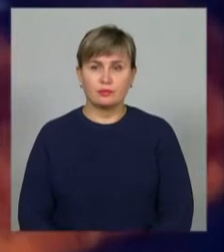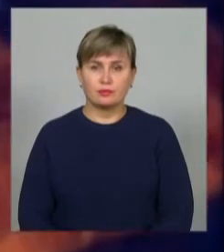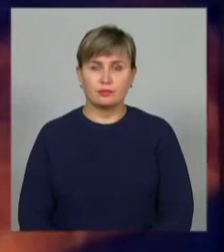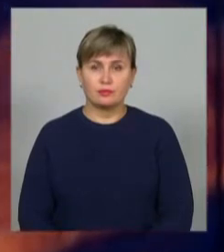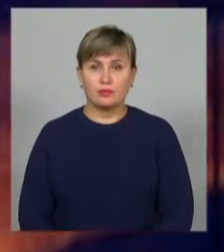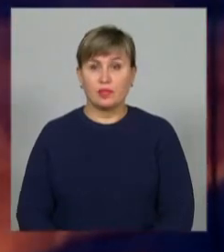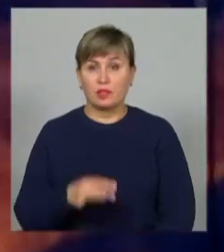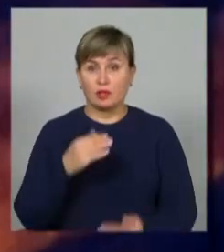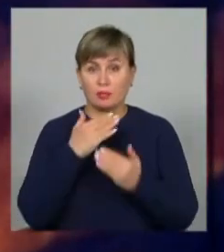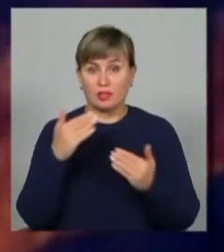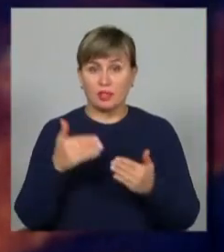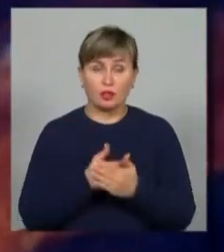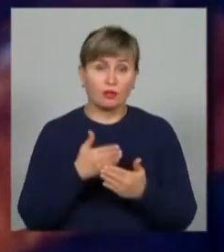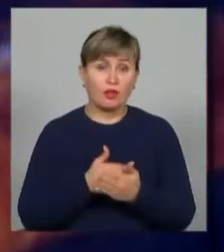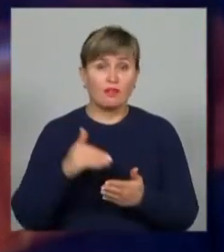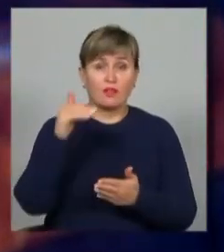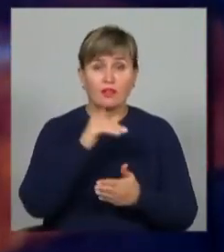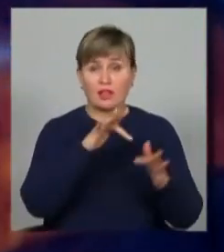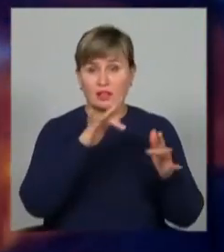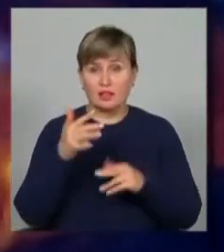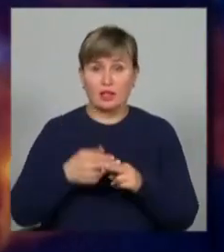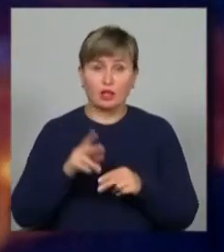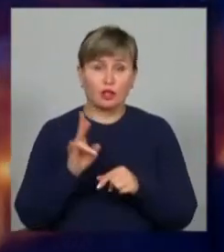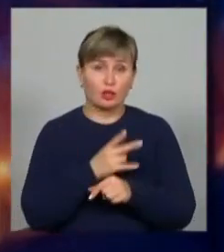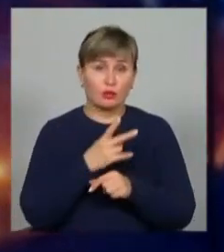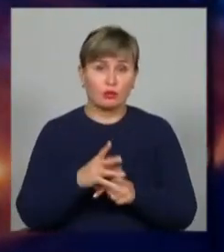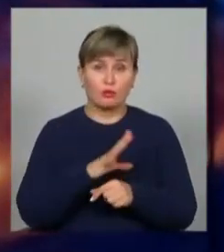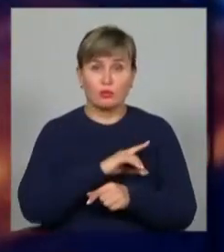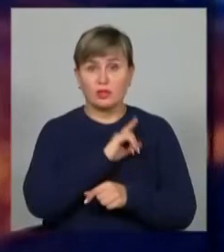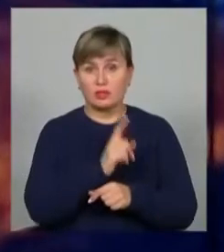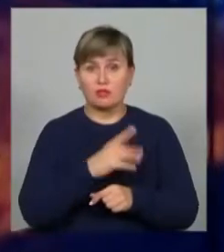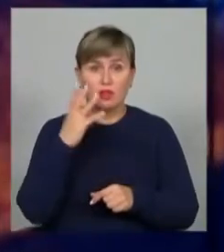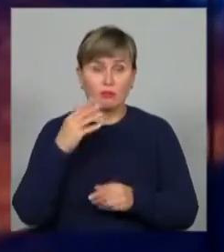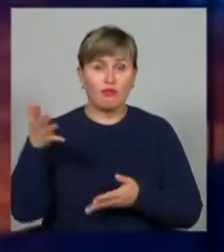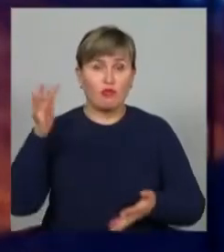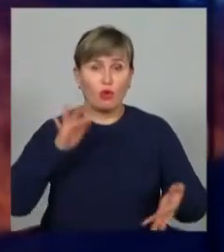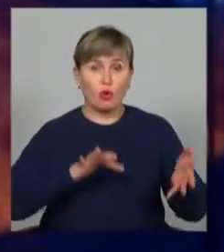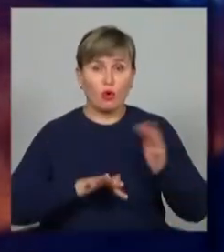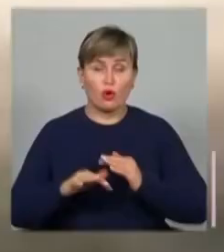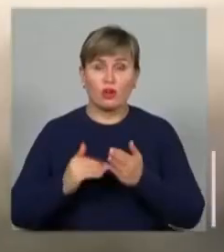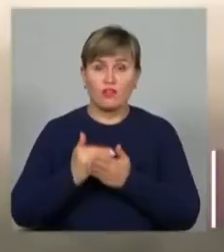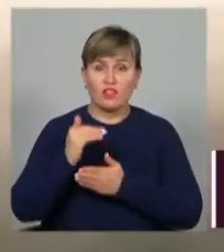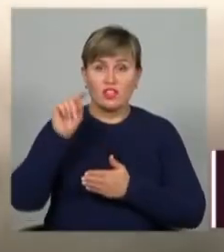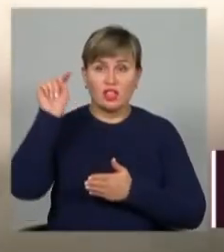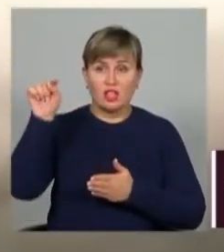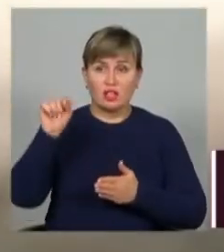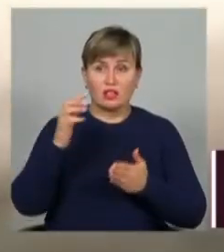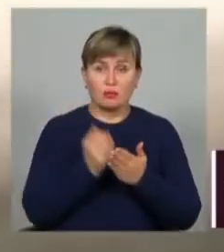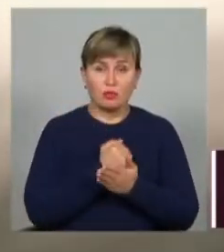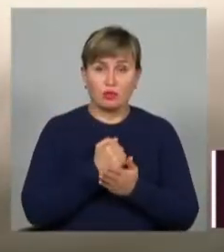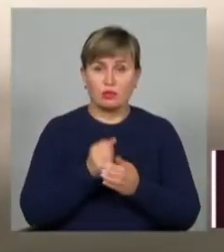В завершение о погоде. Февральский снегопад этой ночью обрушился на Алматы. В горной местности высота снежного покрова